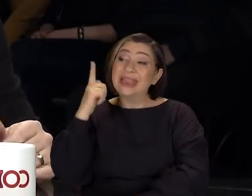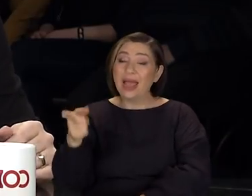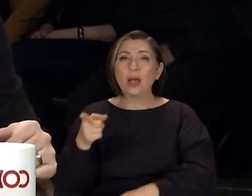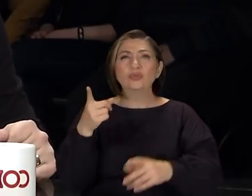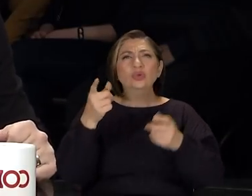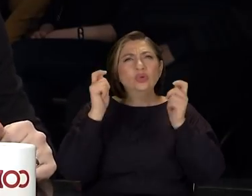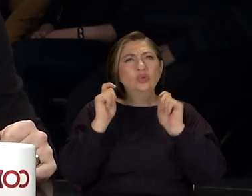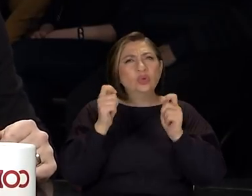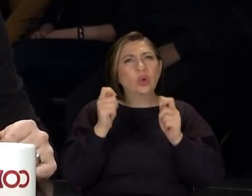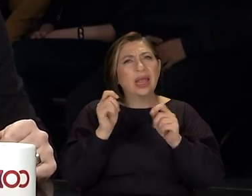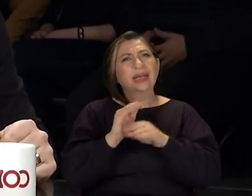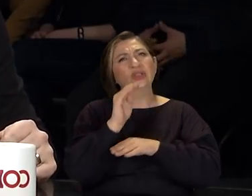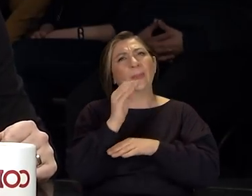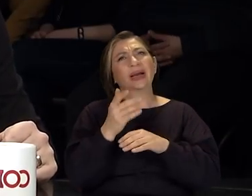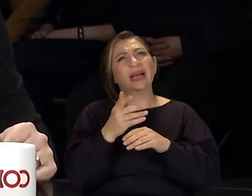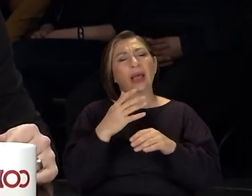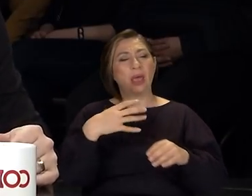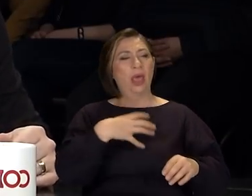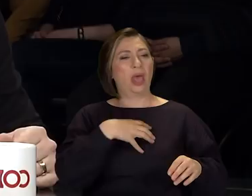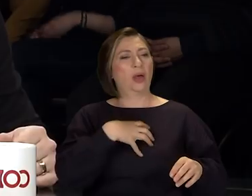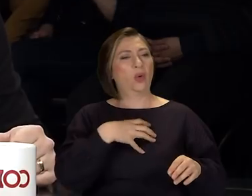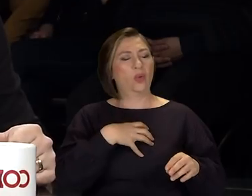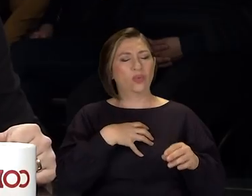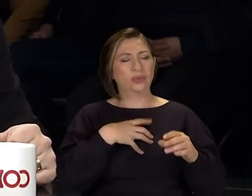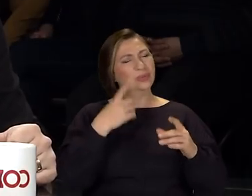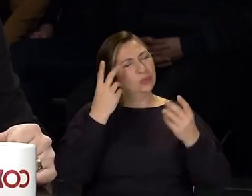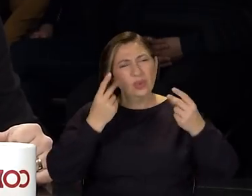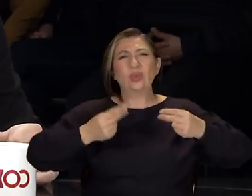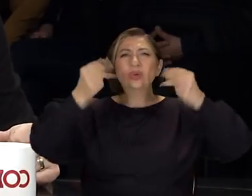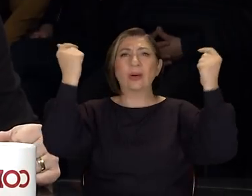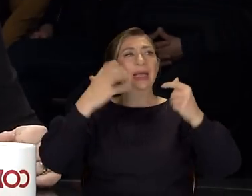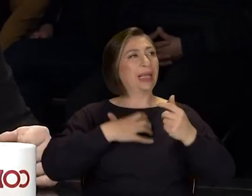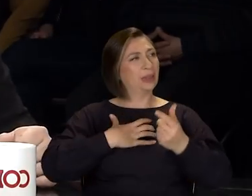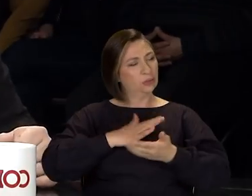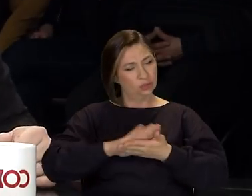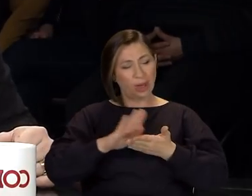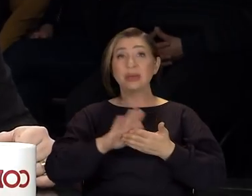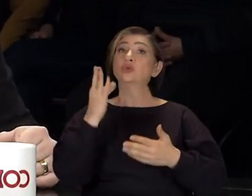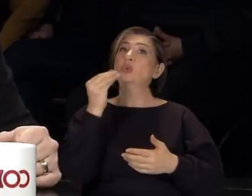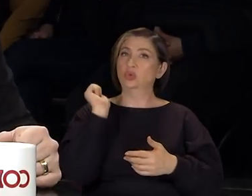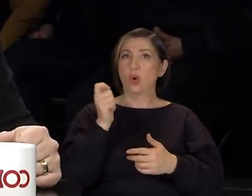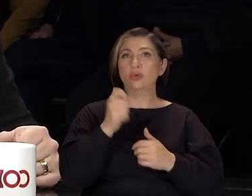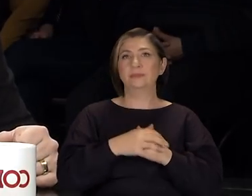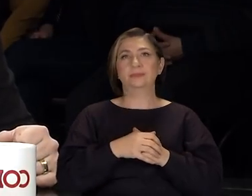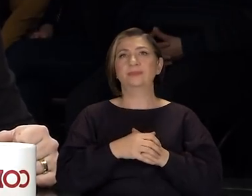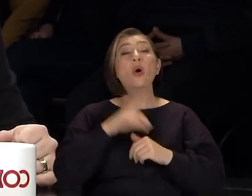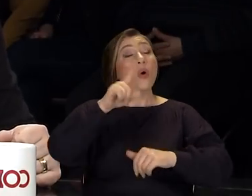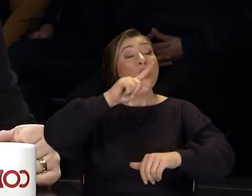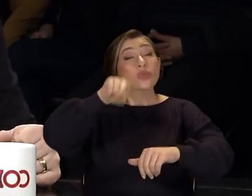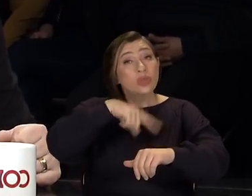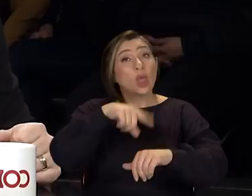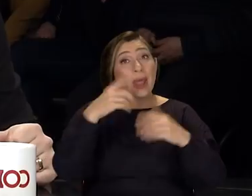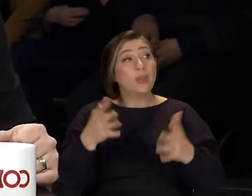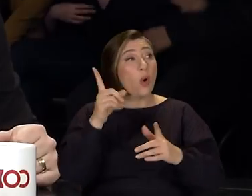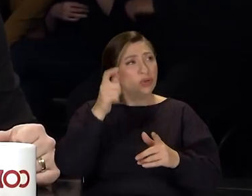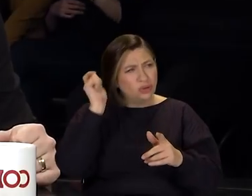Bu zorluklarla yaşamak, egoyu yutmak, kendini rendelemek çok zor. O dönemde de